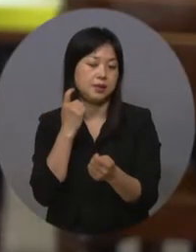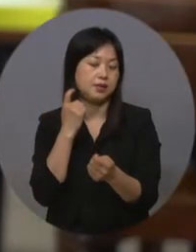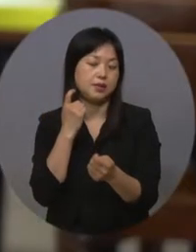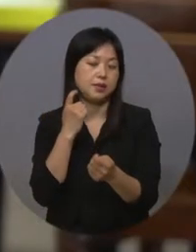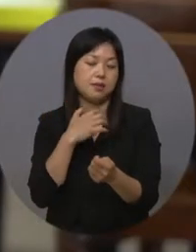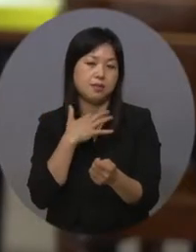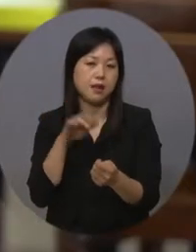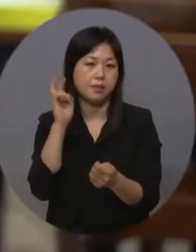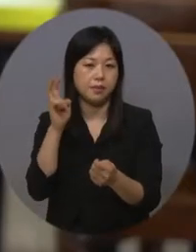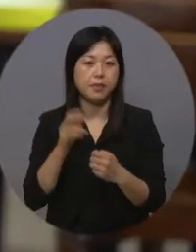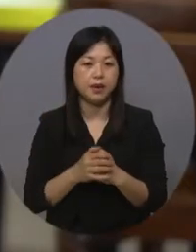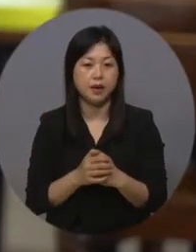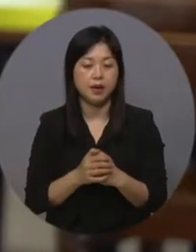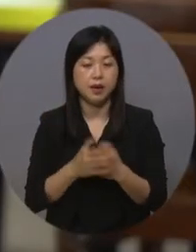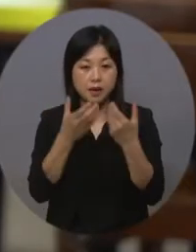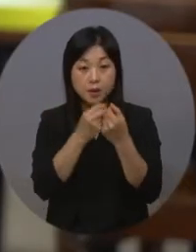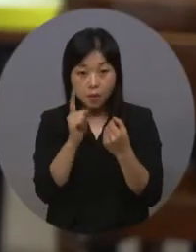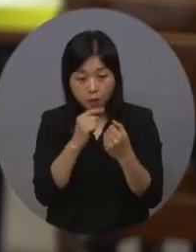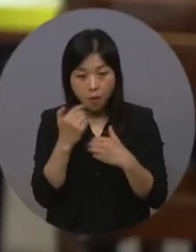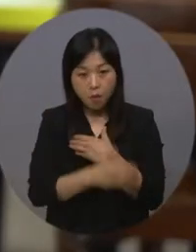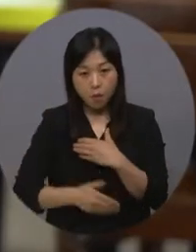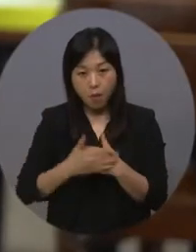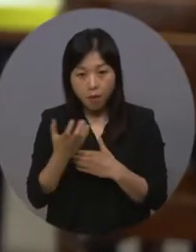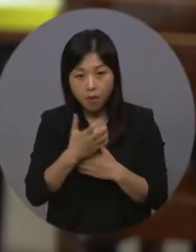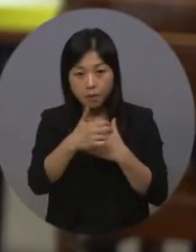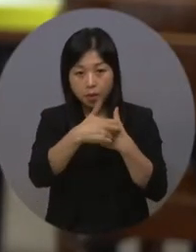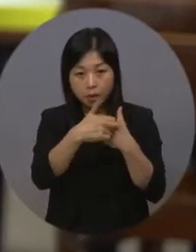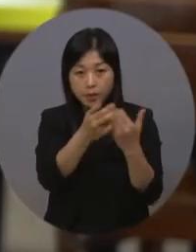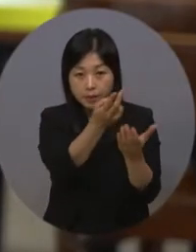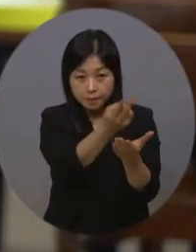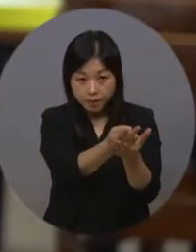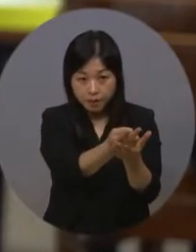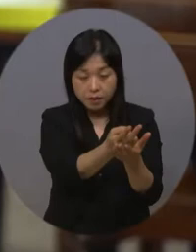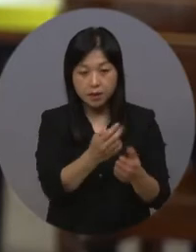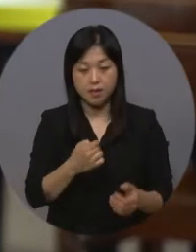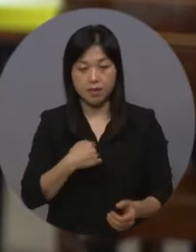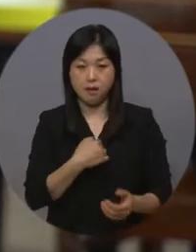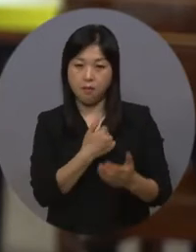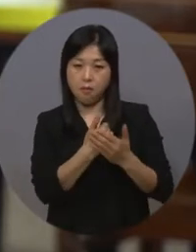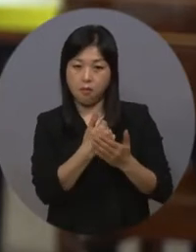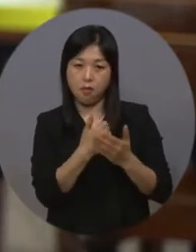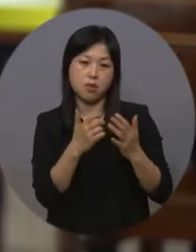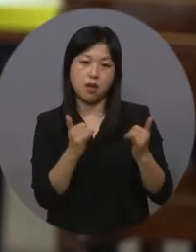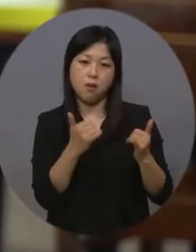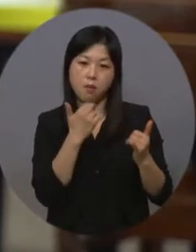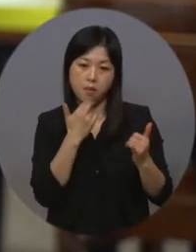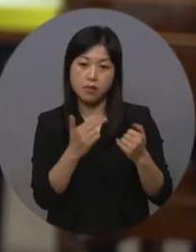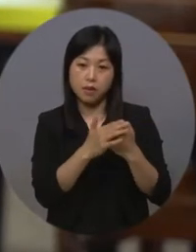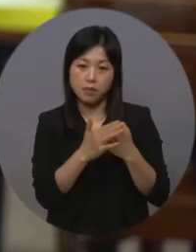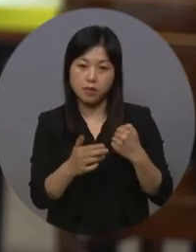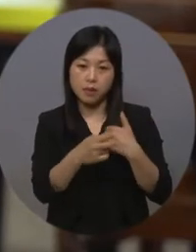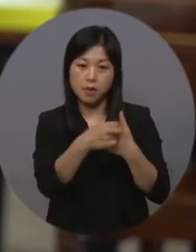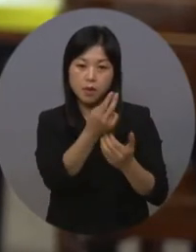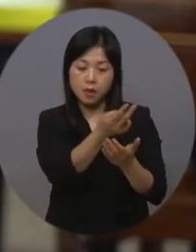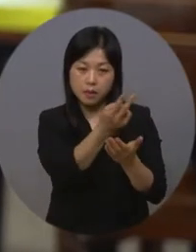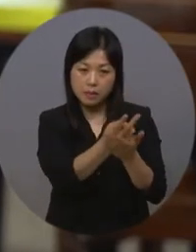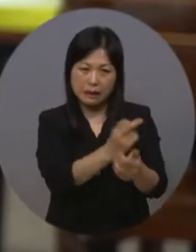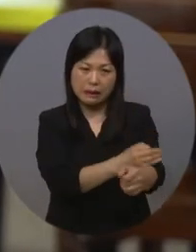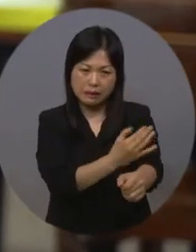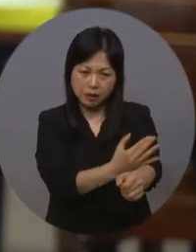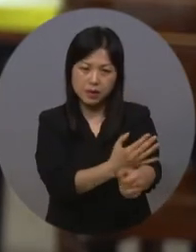우리가 몸이 아프면 당연히 병원을 입원하게 되죠. 네. 그런데 나를 돌볼 사람이 없어서 어쩔 수 없이 병원에 입원해야 되는 것, 이게